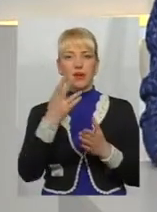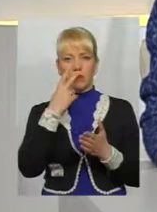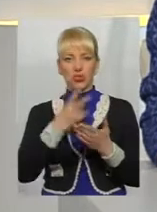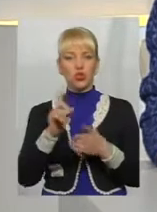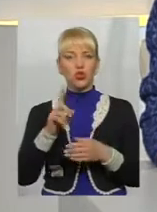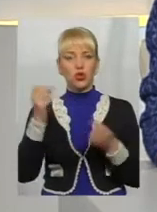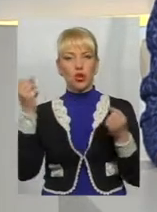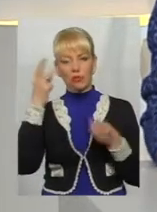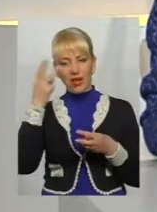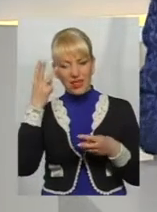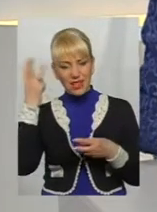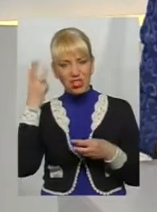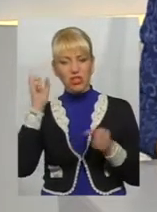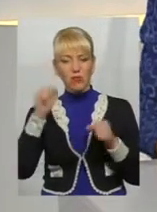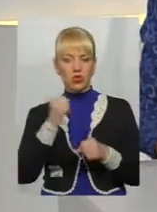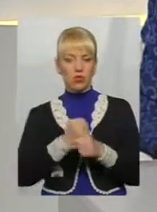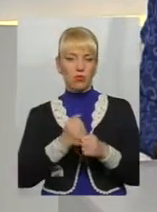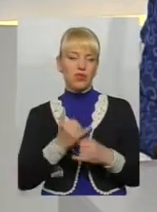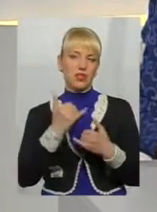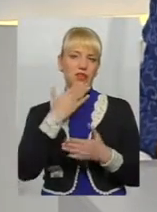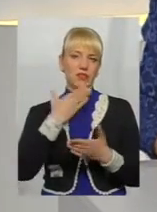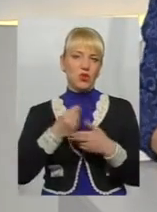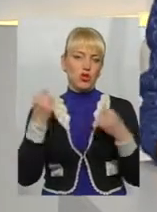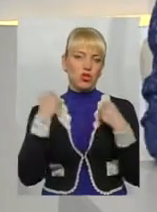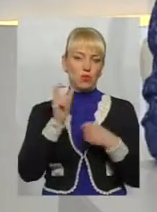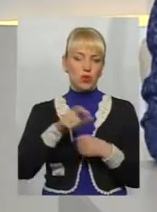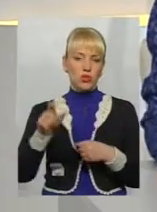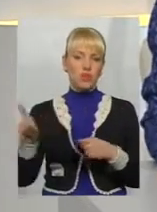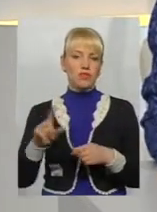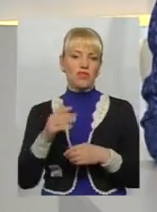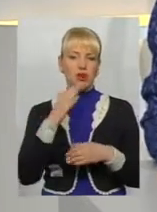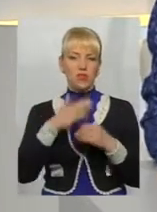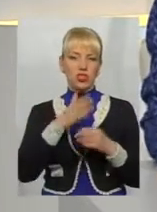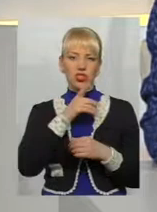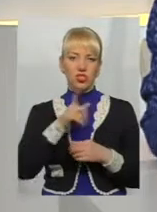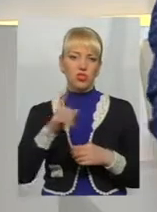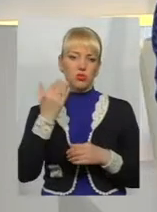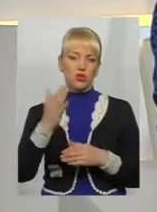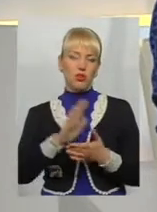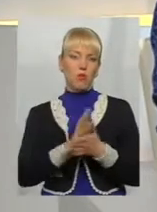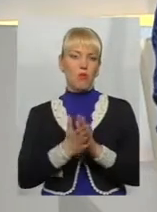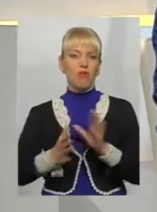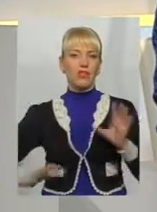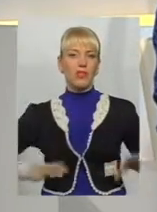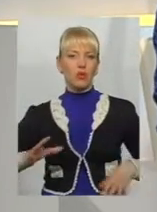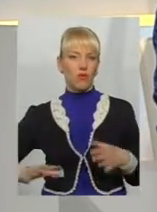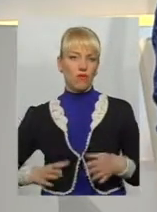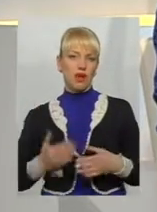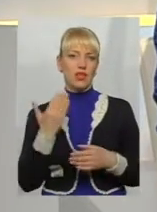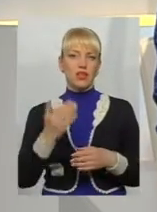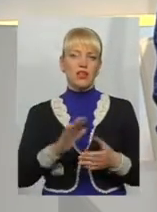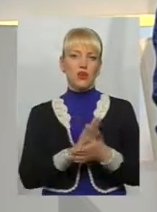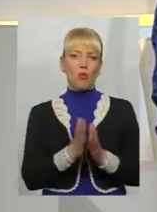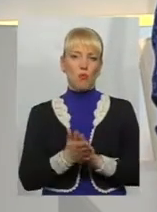Хмельниччина може зробити для своїх спортсменів в найближчий час, аби їхні умови тренування, їхні умови